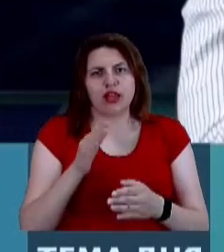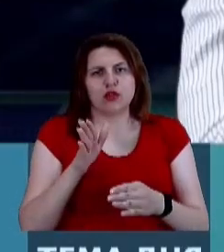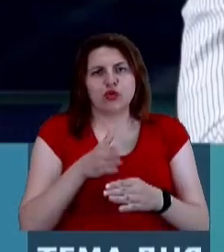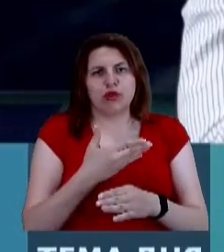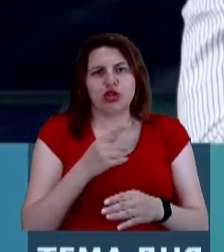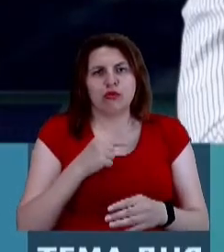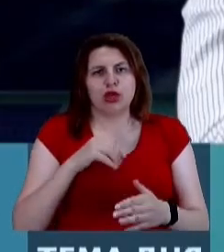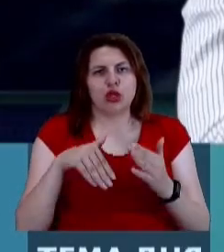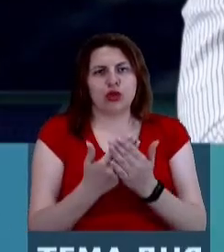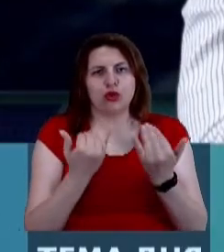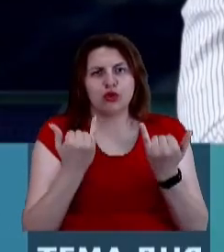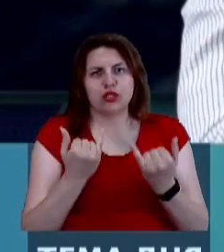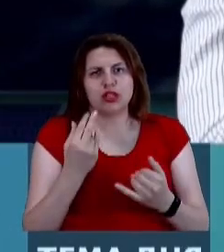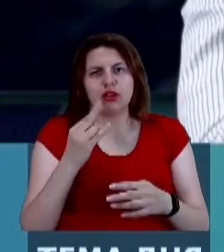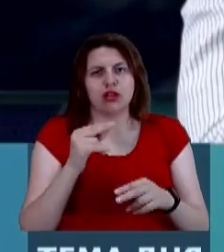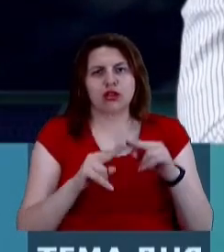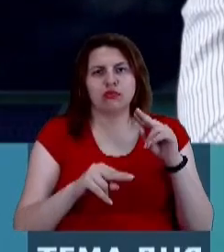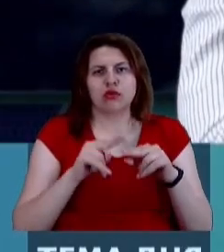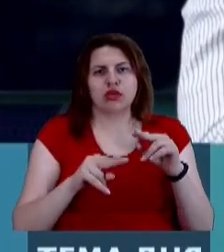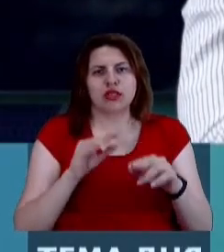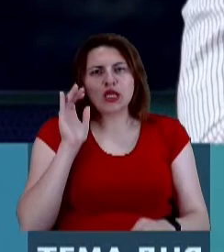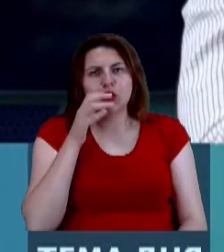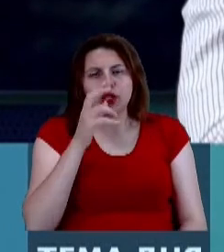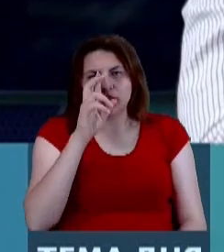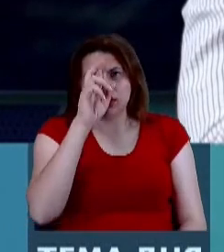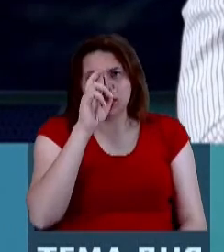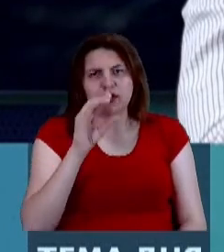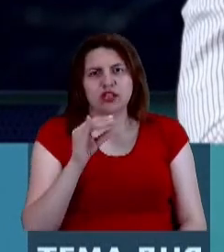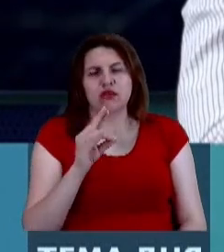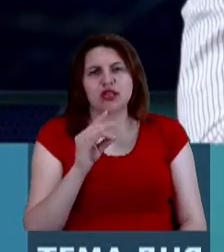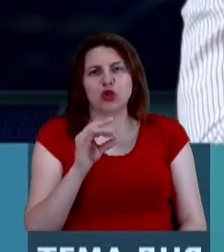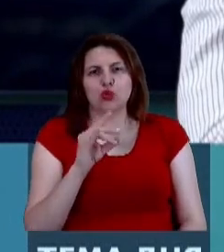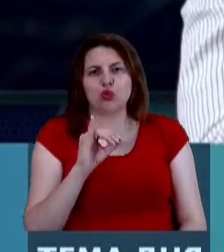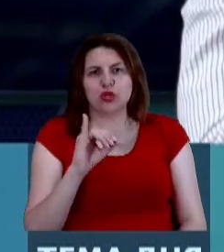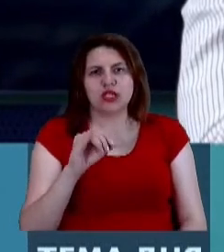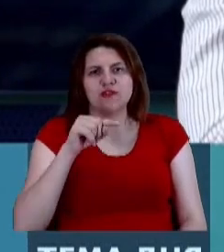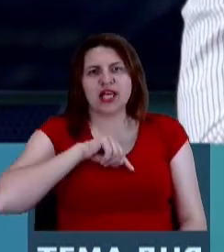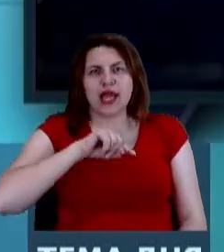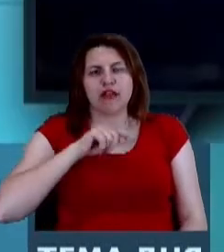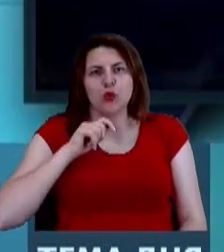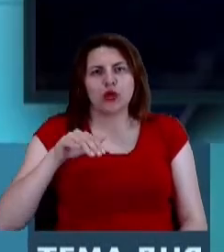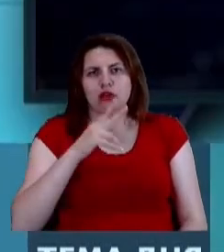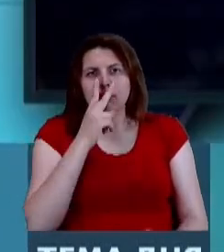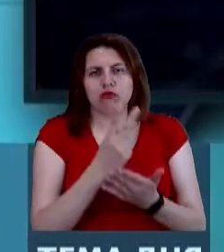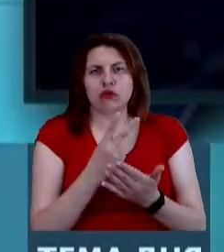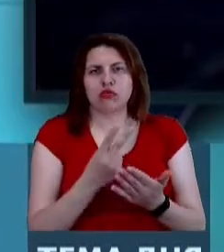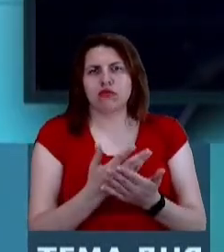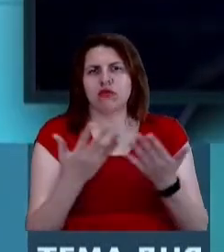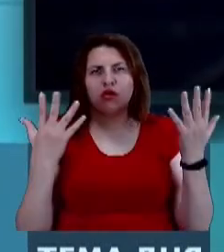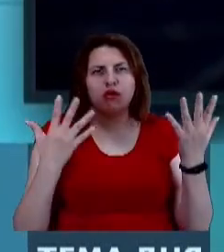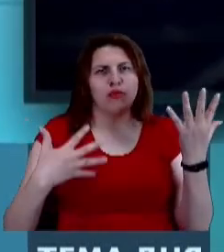розбудували серйозні державні інституції тут, всередині країни, які будуть демонструвати по всьому світу